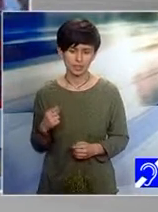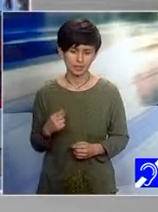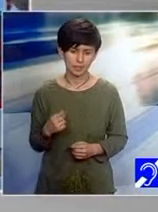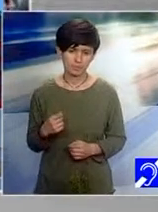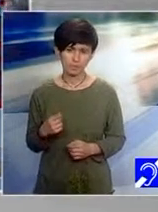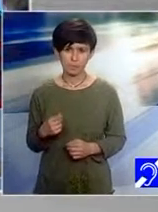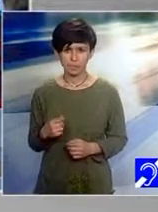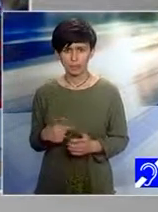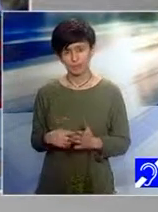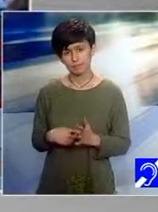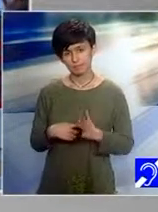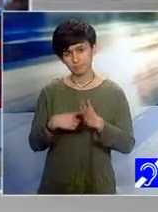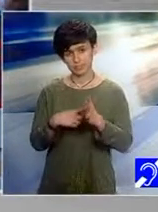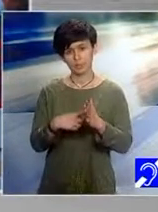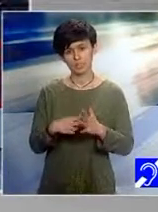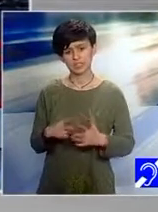și-au adus aportul